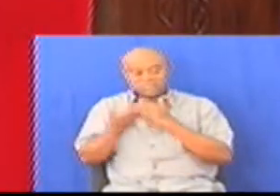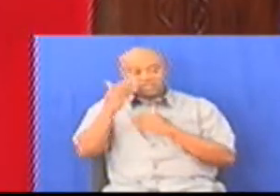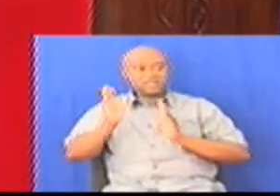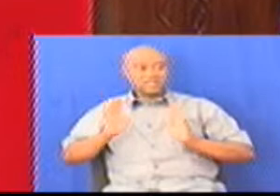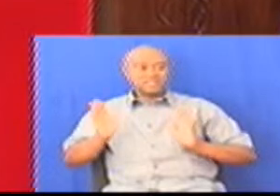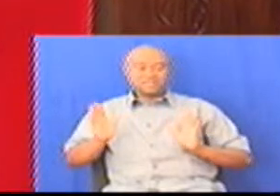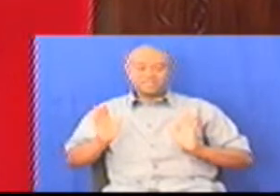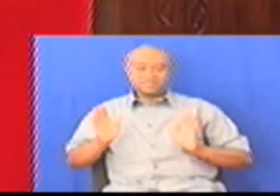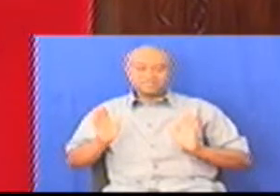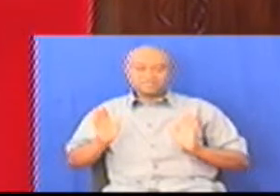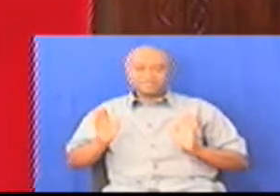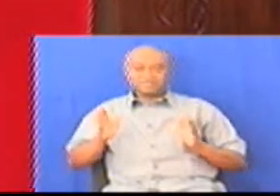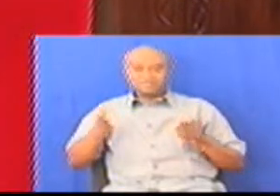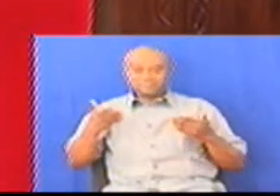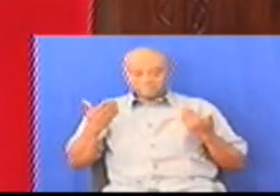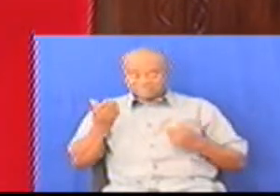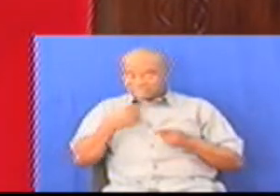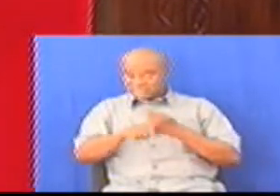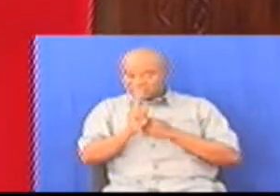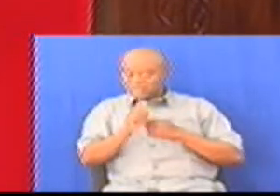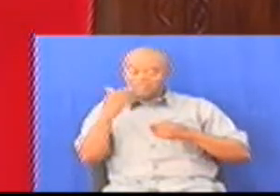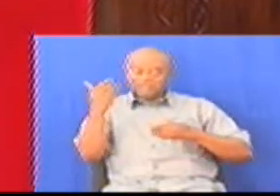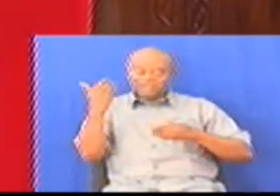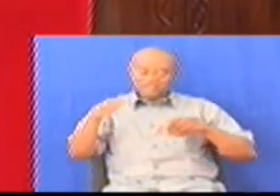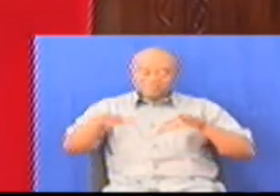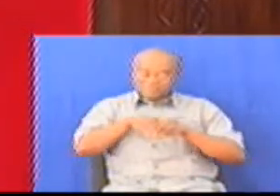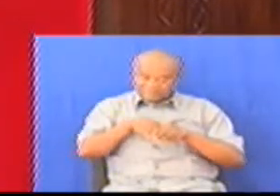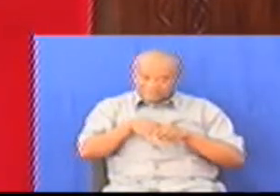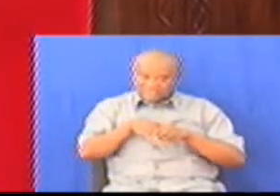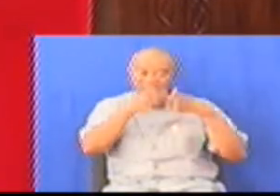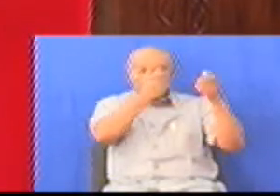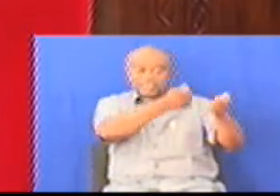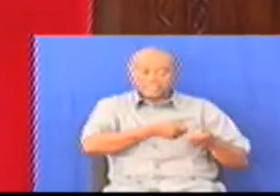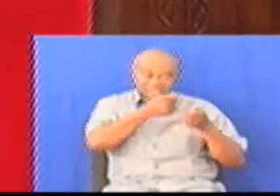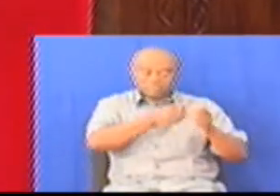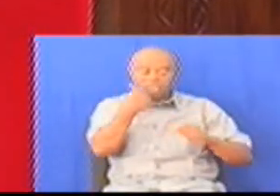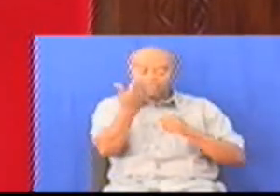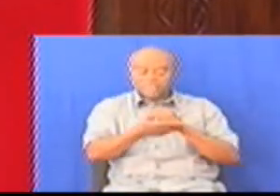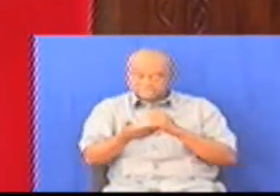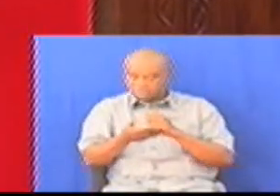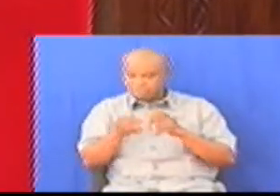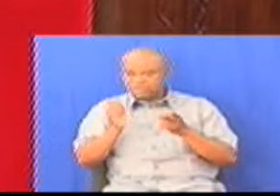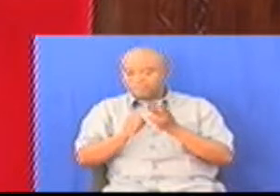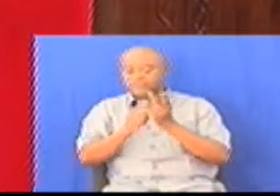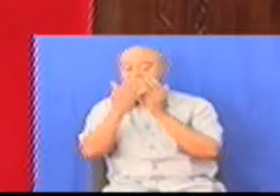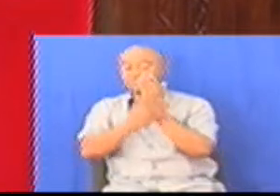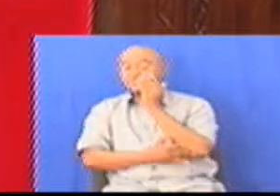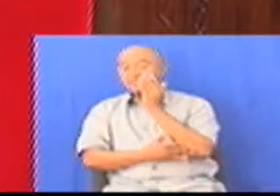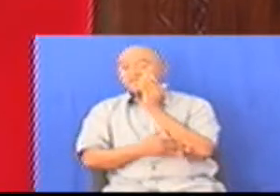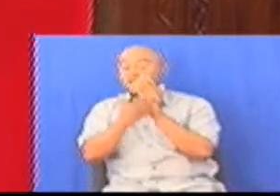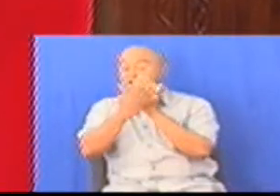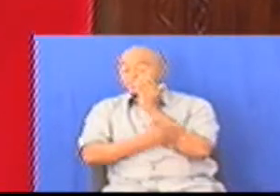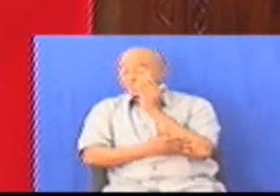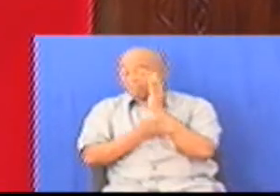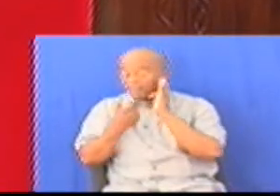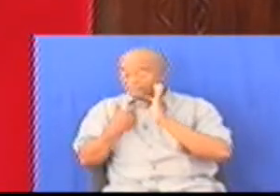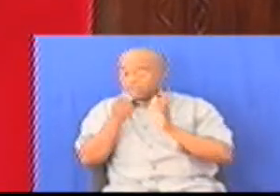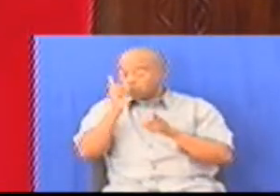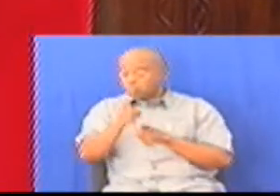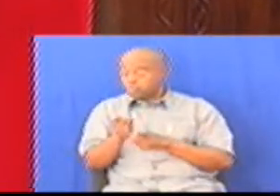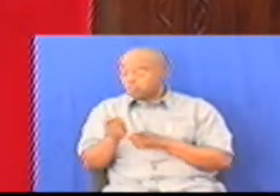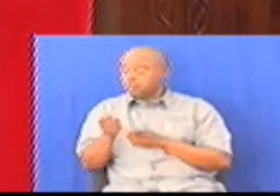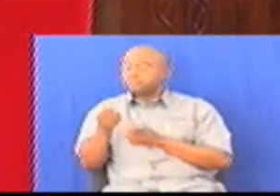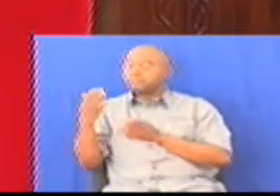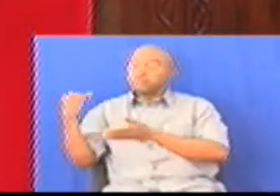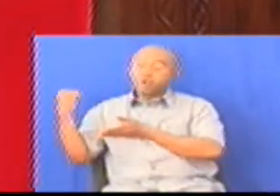kodi ya ongezeko la thamani kwenye bima ya kilimo cha mazao kwa msamaha, kwani msamaha huo unavutia wawekezaji wakubwa na hasa sekta binafsi kuwekeza